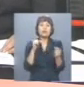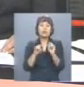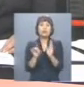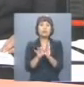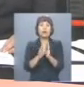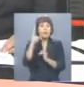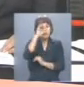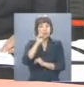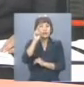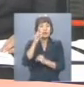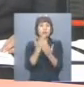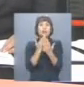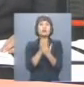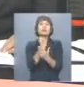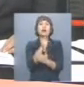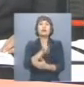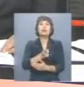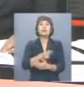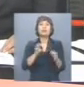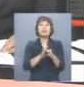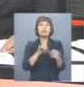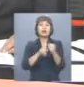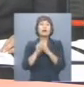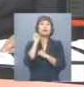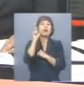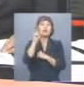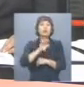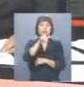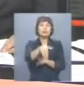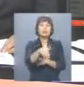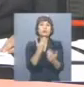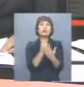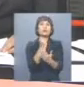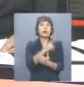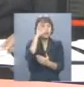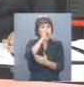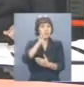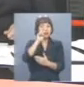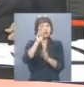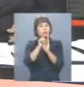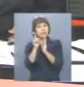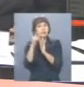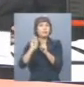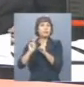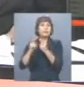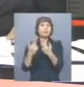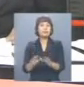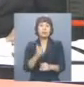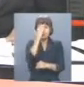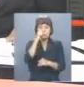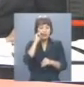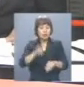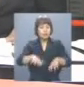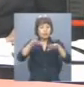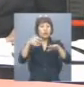นไปก็จะต้องจ่ายเงินค่าโทรเวย์แล้วก็ค่าทางด่วนตามปกตินะคะเพราะว่าสถานการณ์น้ำท่วมนั้นเริ่มที่จะเข้